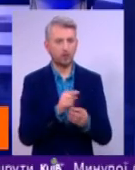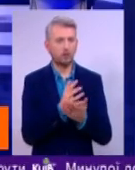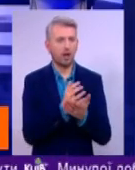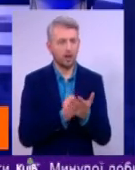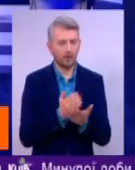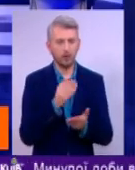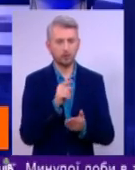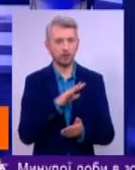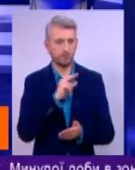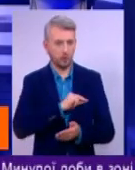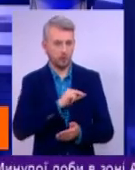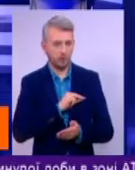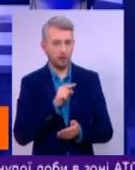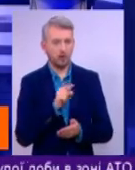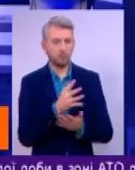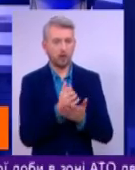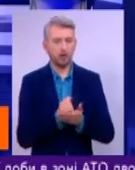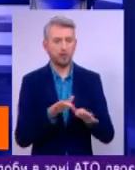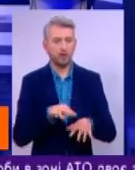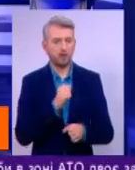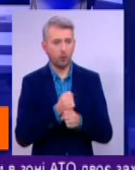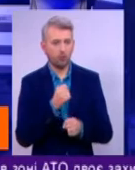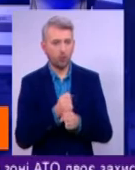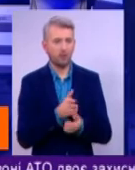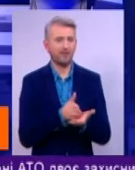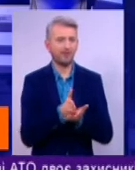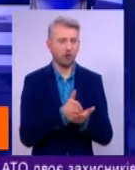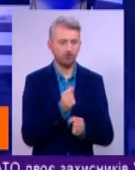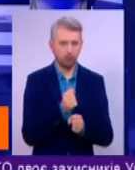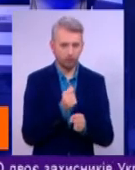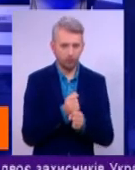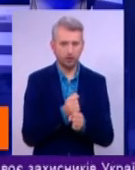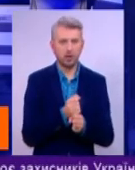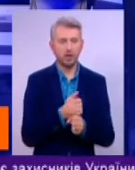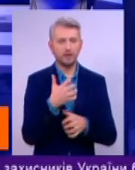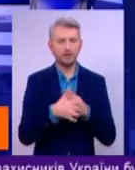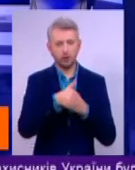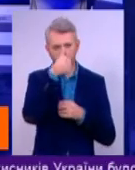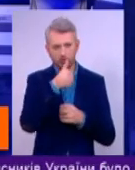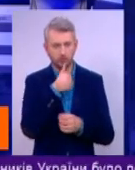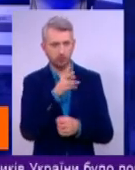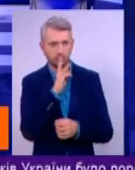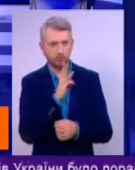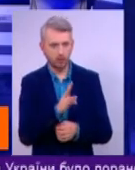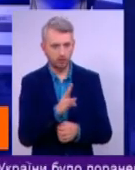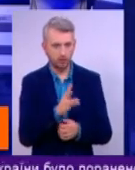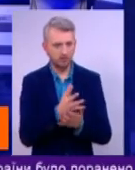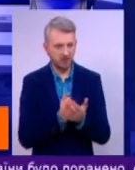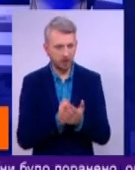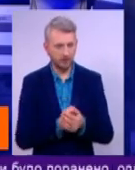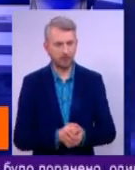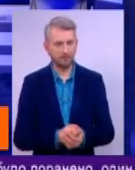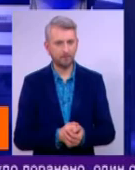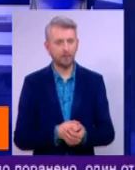вони працювали, це місце роботи, йде стаж роботи, середньомісячний заробітний плат. Крім